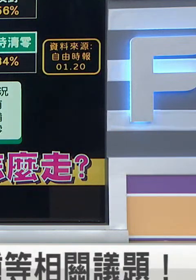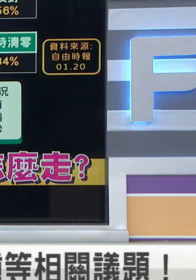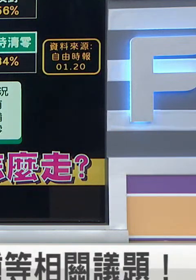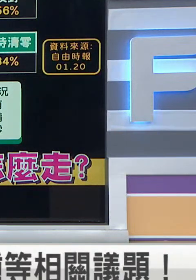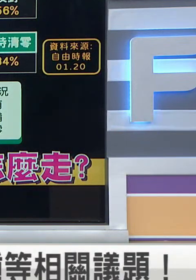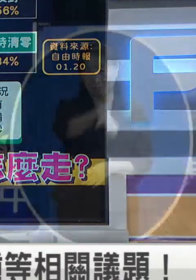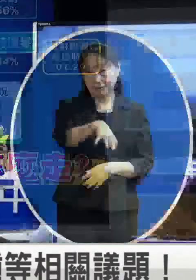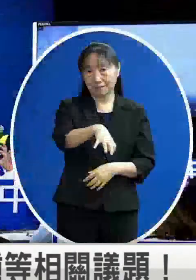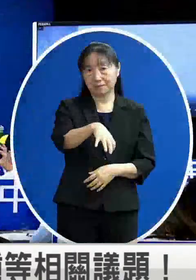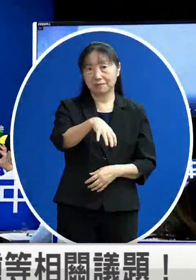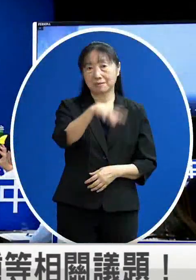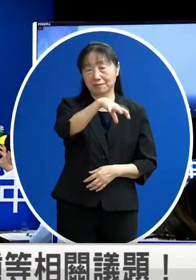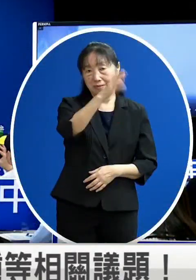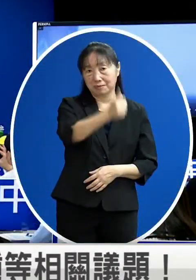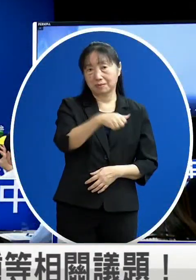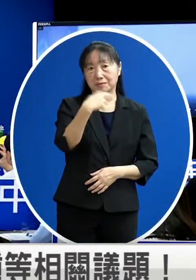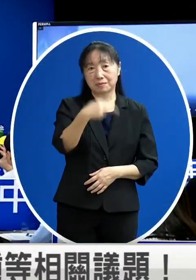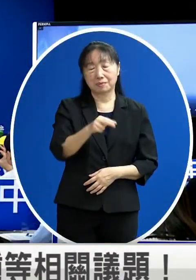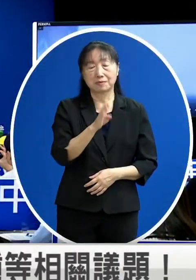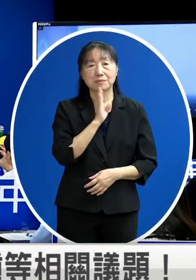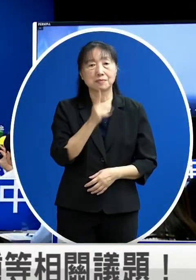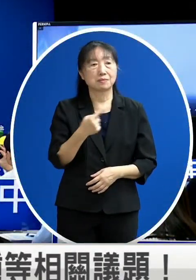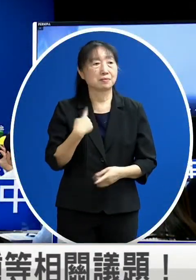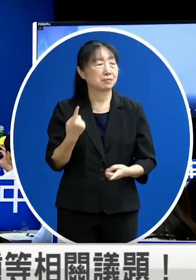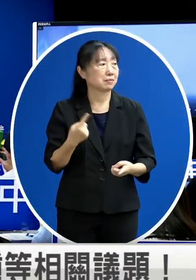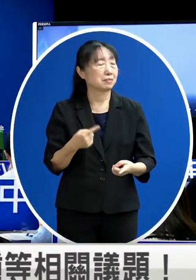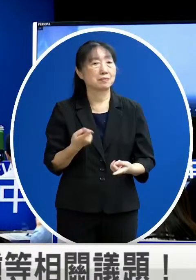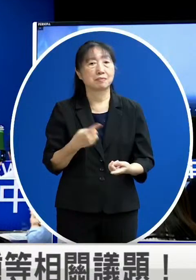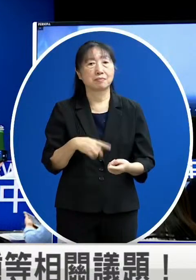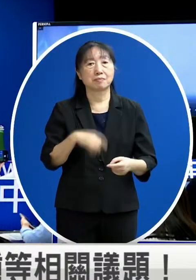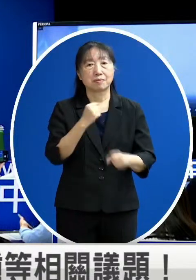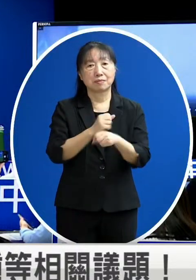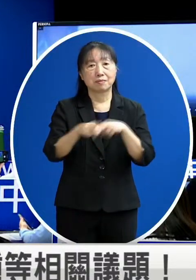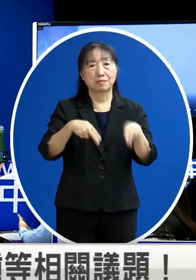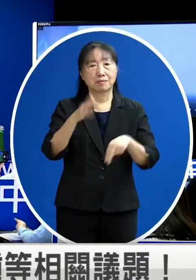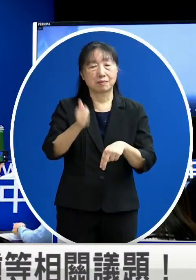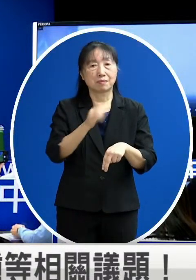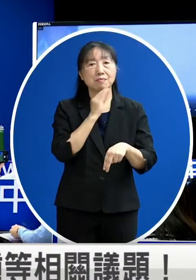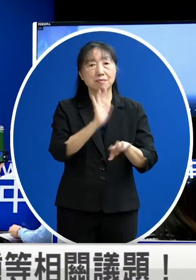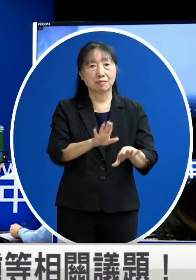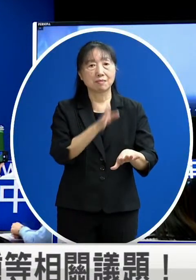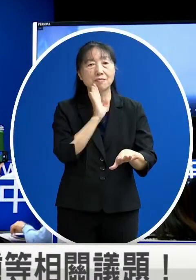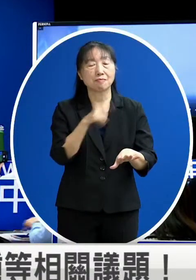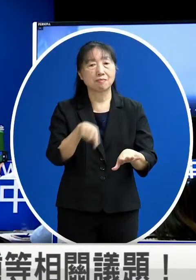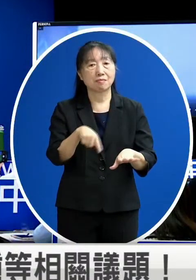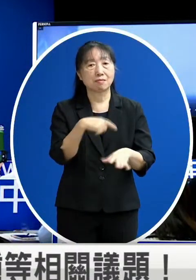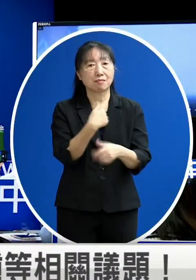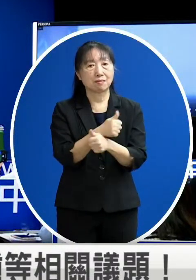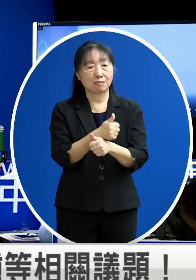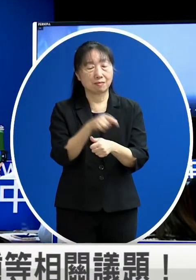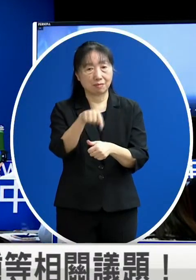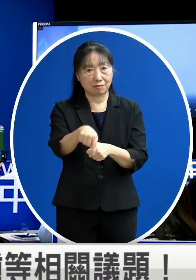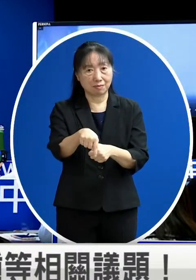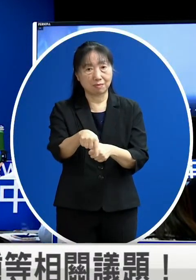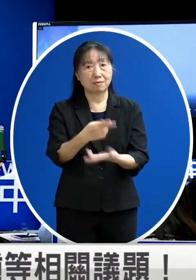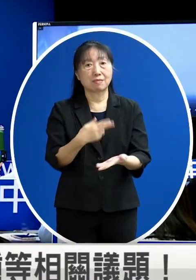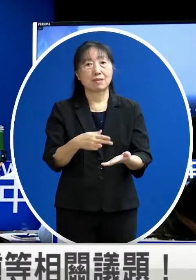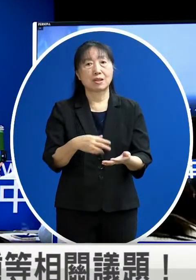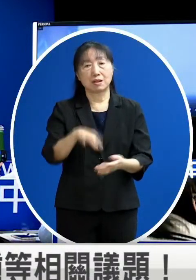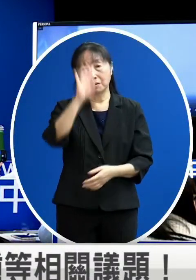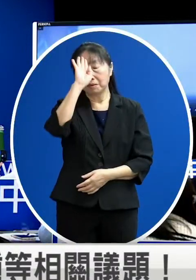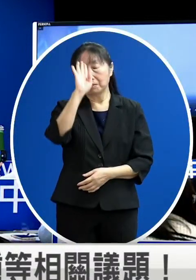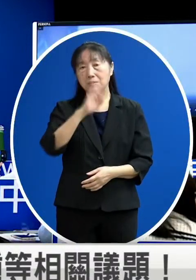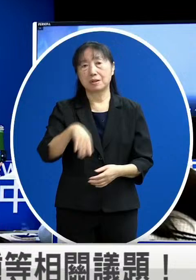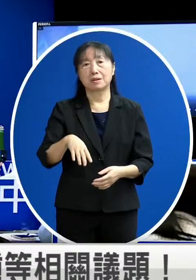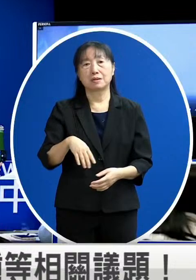记者会。 医福会的王必胜王执行长，他现在也是桃机这部分的前进指挥所的指挥